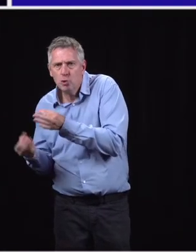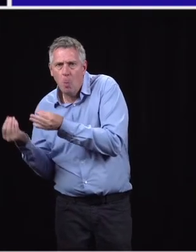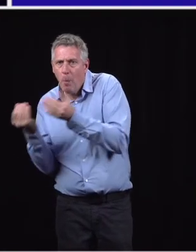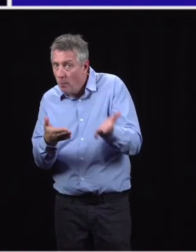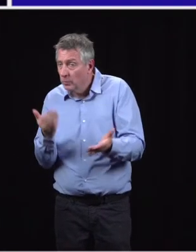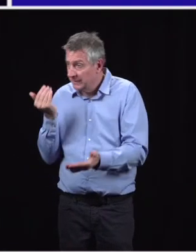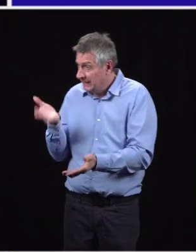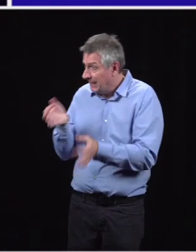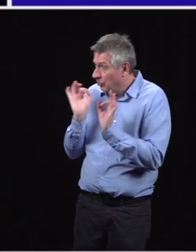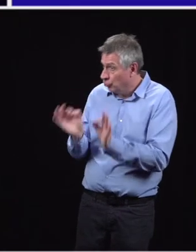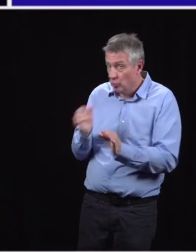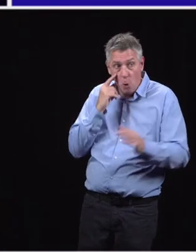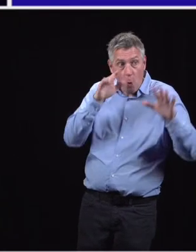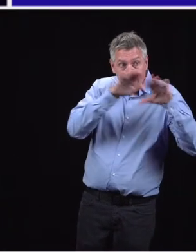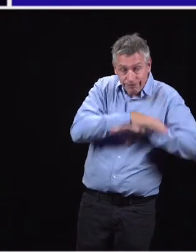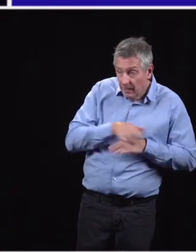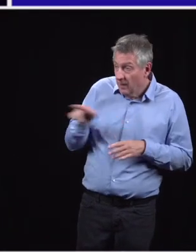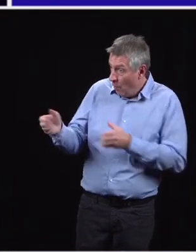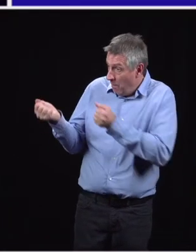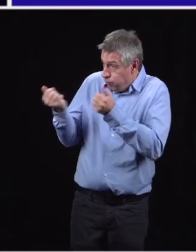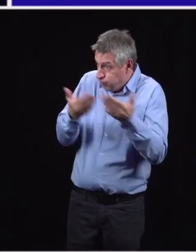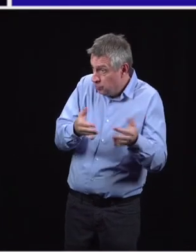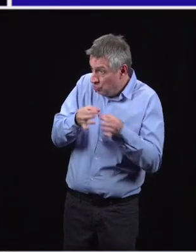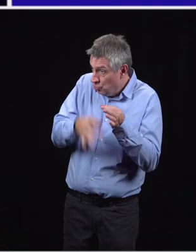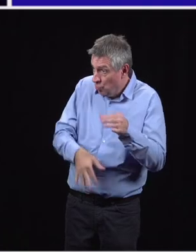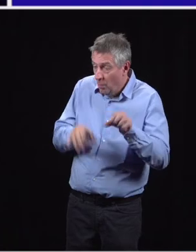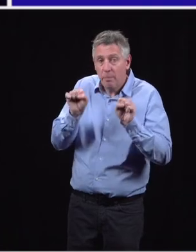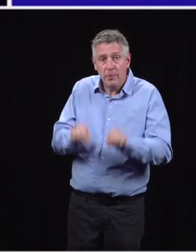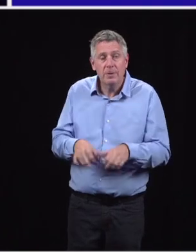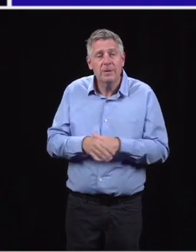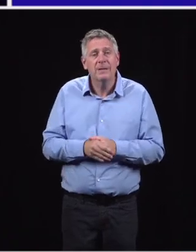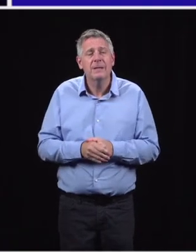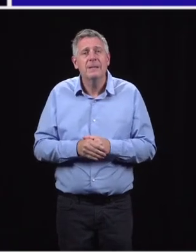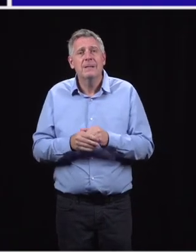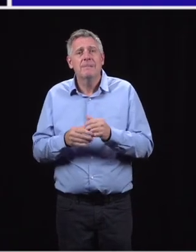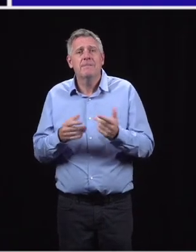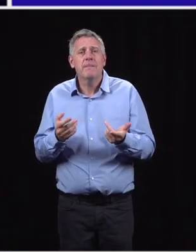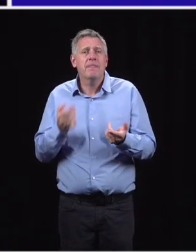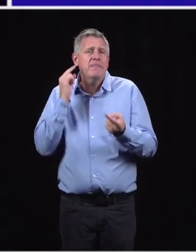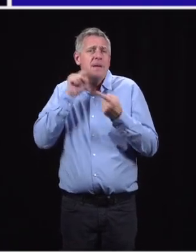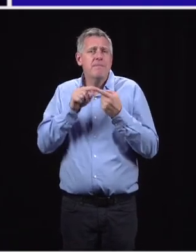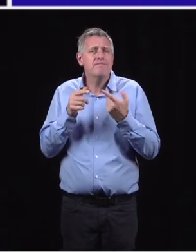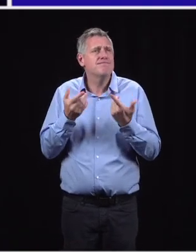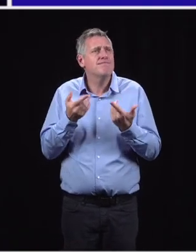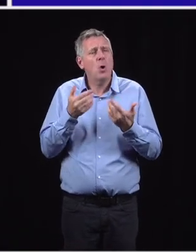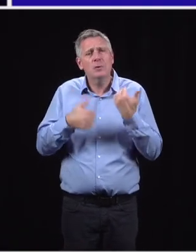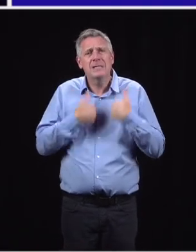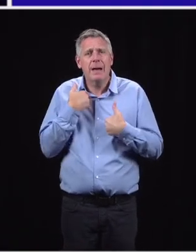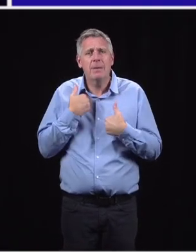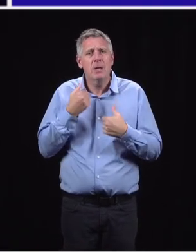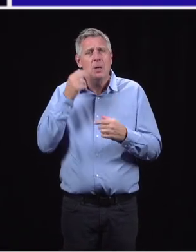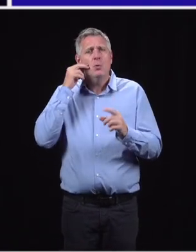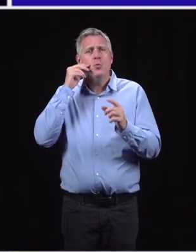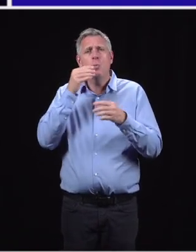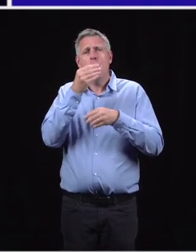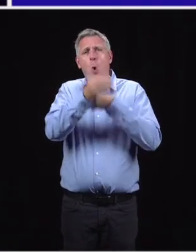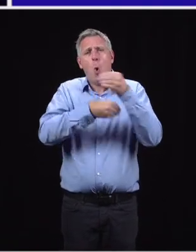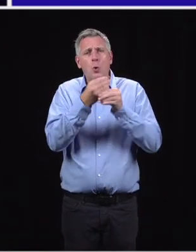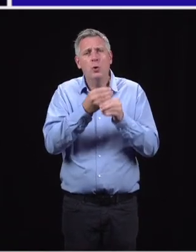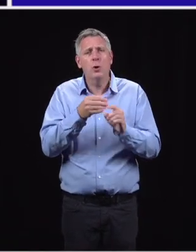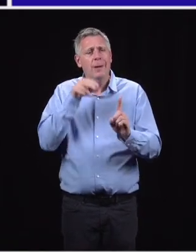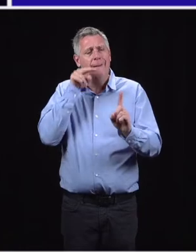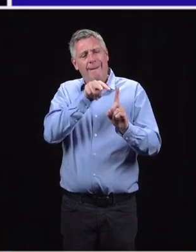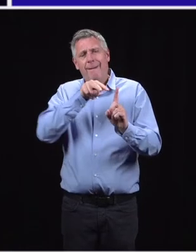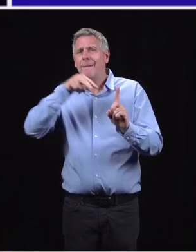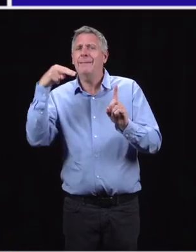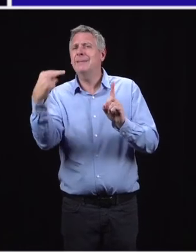ben en réalité en tant que personne en situation de handicap en fait on a une perception du monde qui diffère de énorme des valides